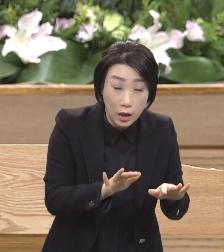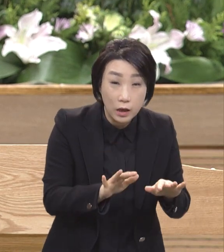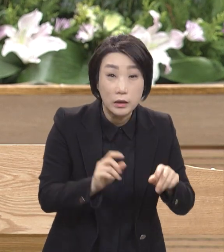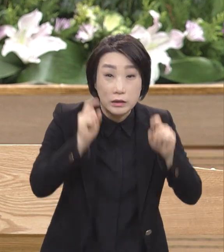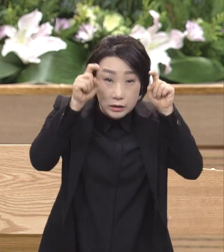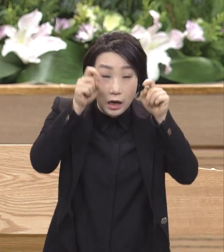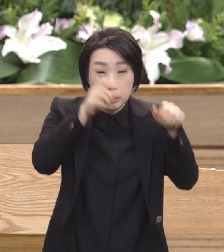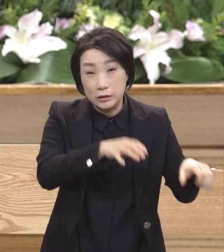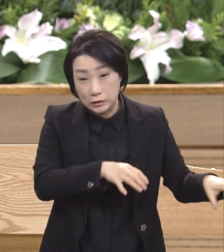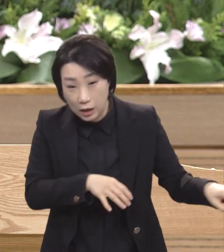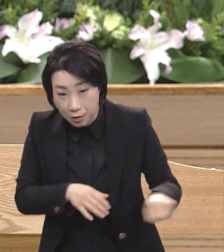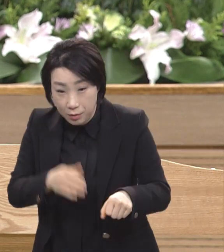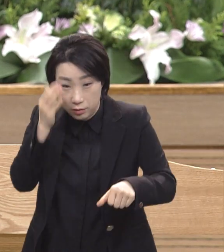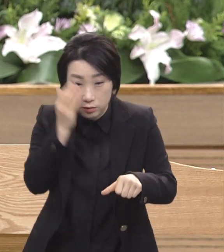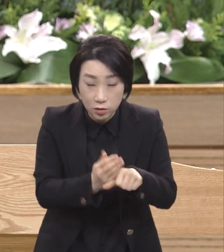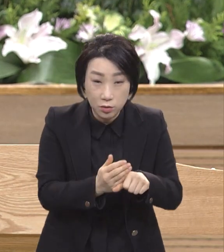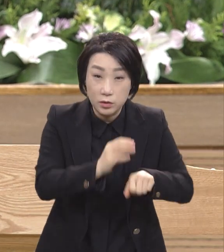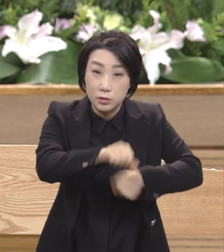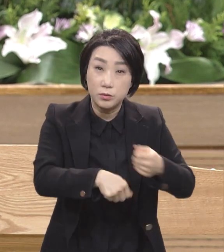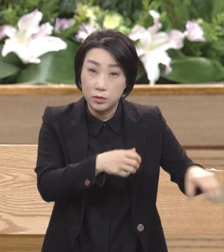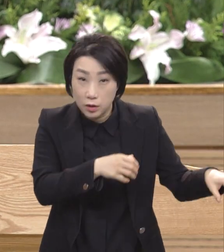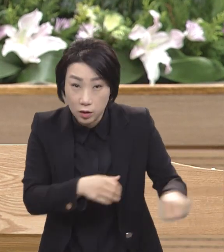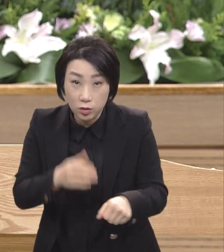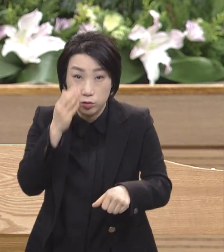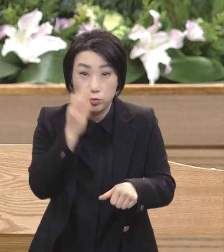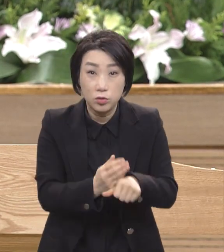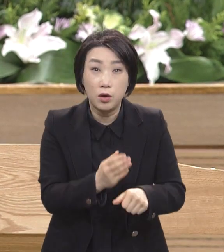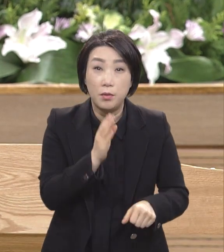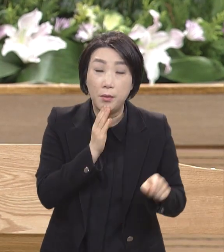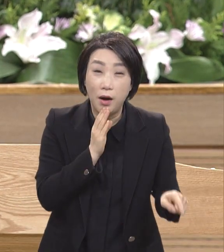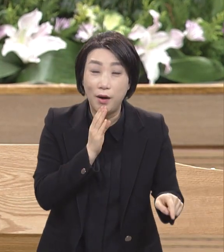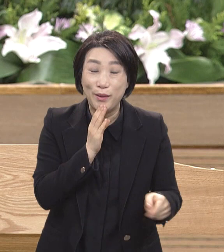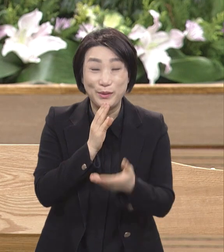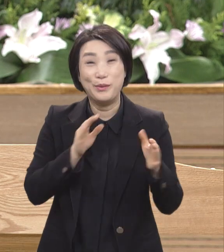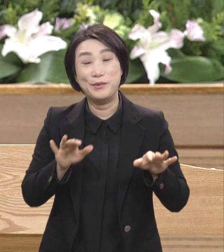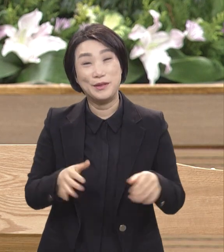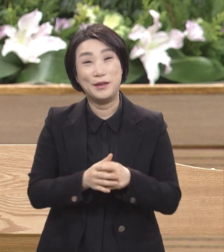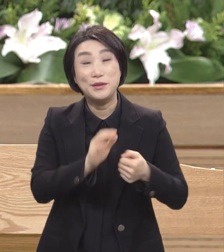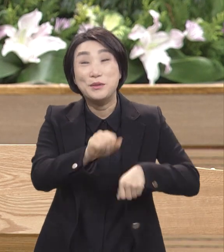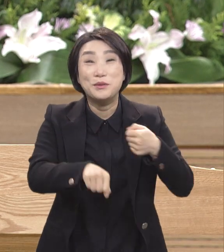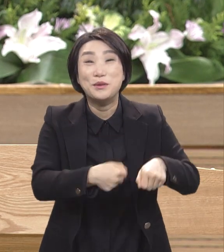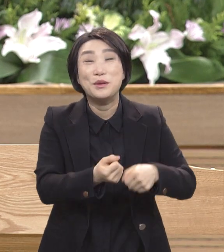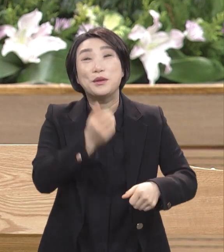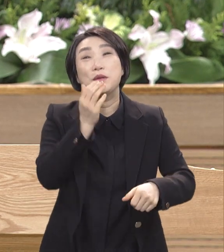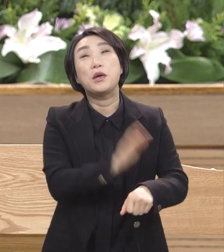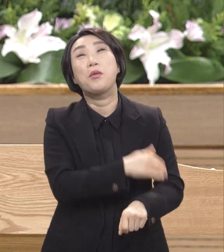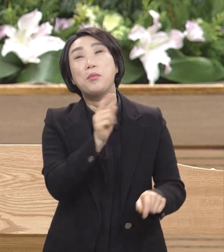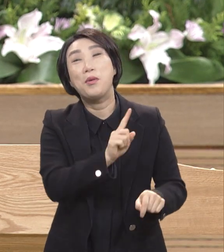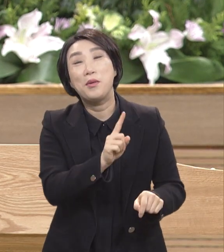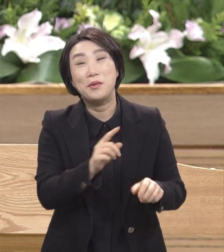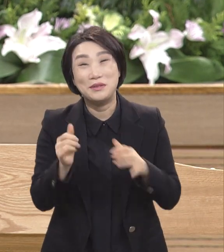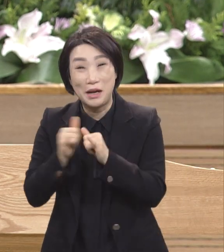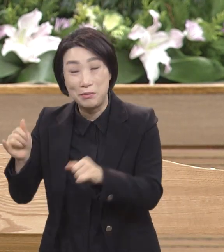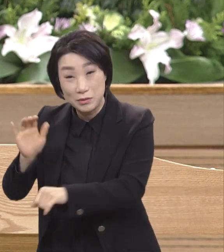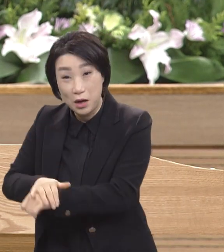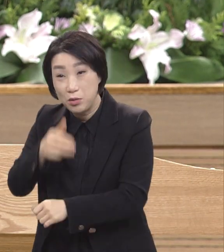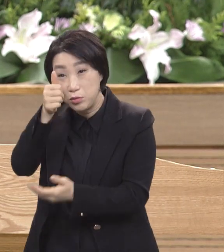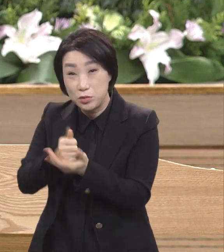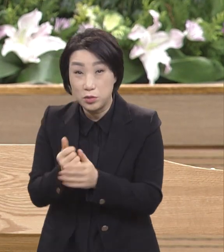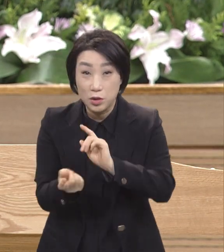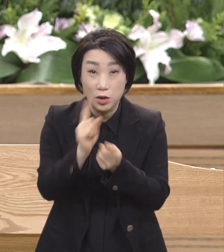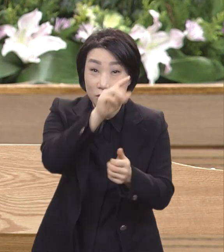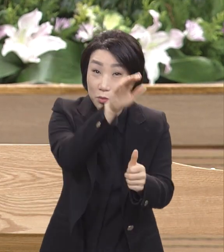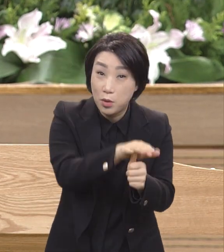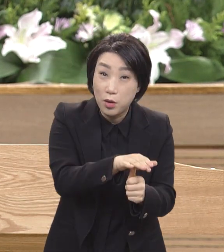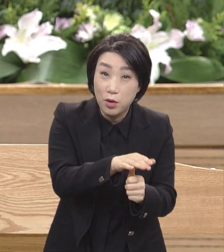양을 죽여, 짐승을 죽여. 아니 짐승이 뭐 잘못했길래 사람 잘못한 죄를